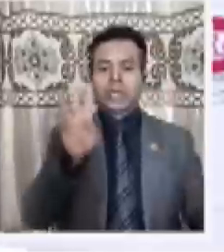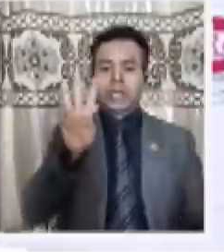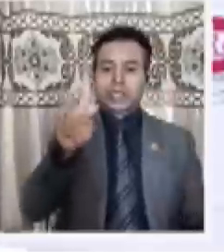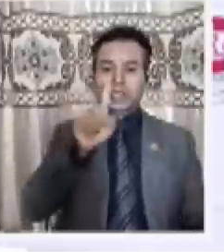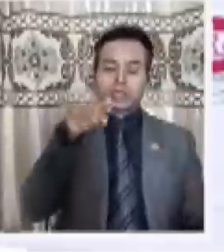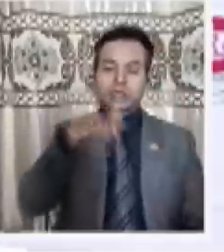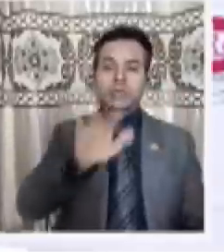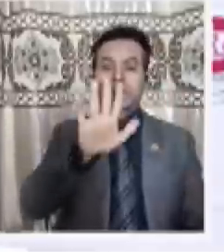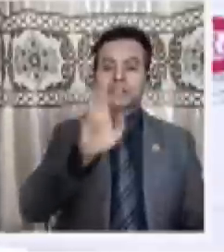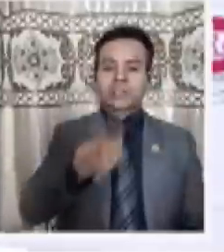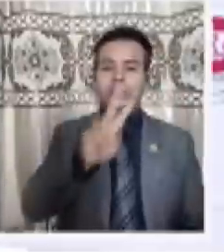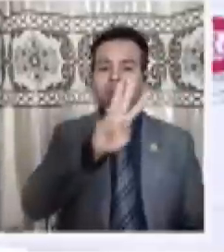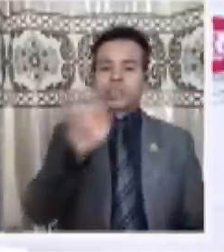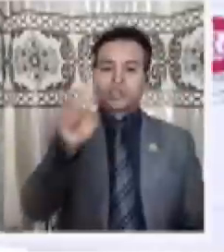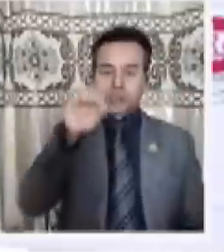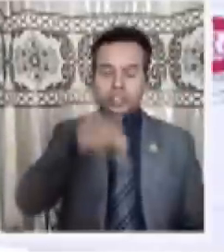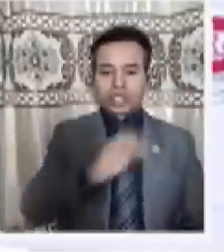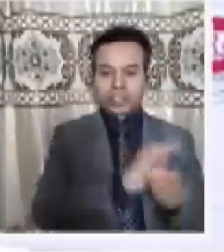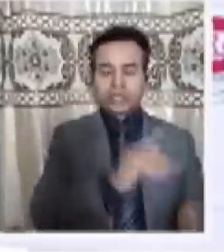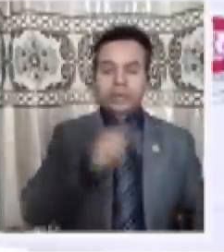31,05,319টি, ব্যক্তিগত সুরক্ষা সামগ্রী